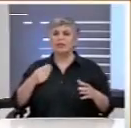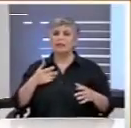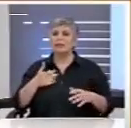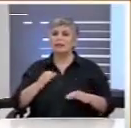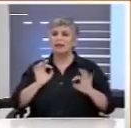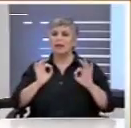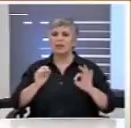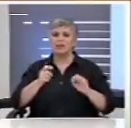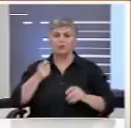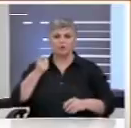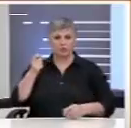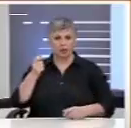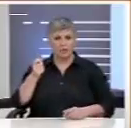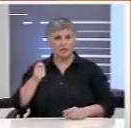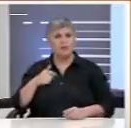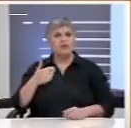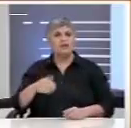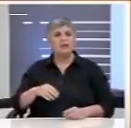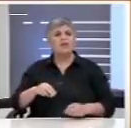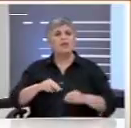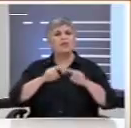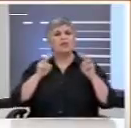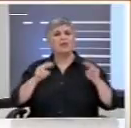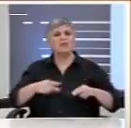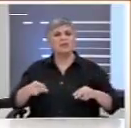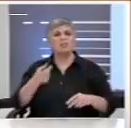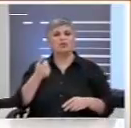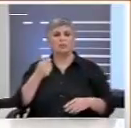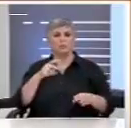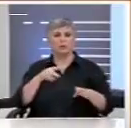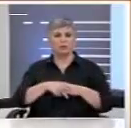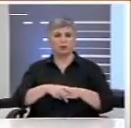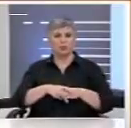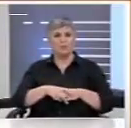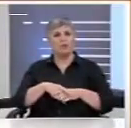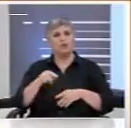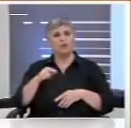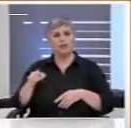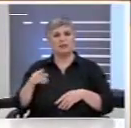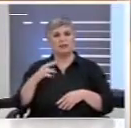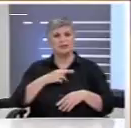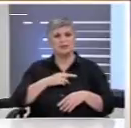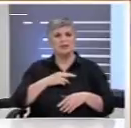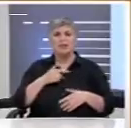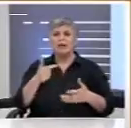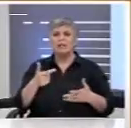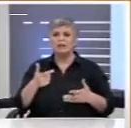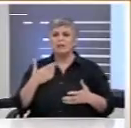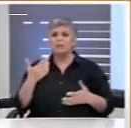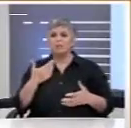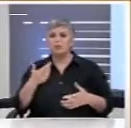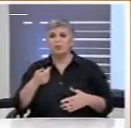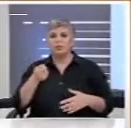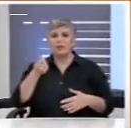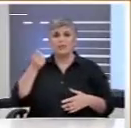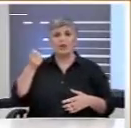Δηλαδή και το ΔΝΤ και εσείς ασχολιόσασταν περισσότερο με το ποσοστό, το χρέος ως ποσοστό του ΑΕΠ. Ούτε